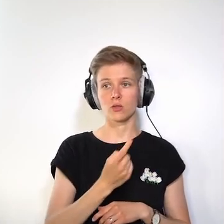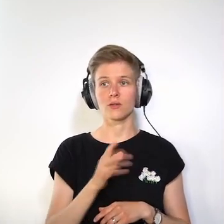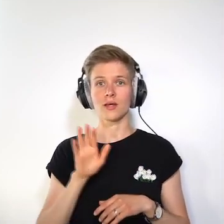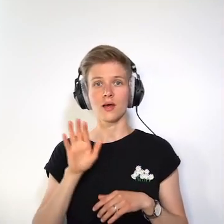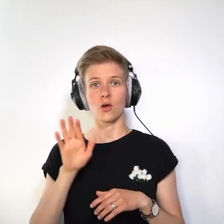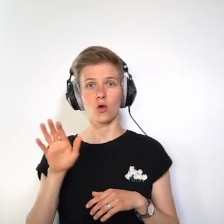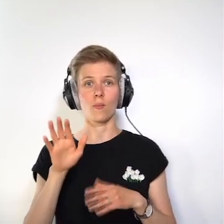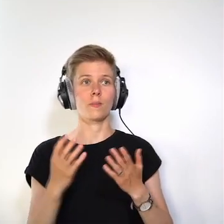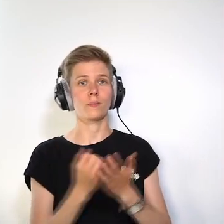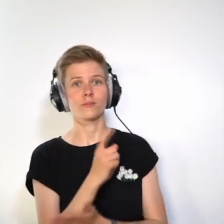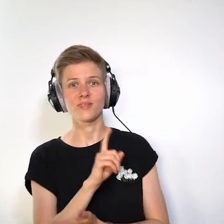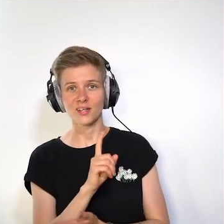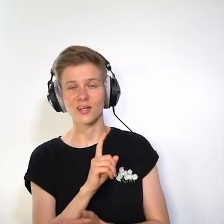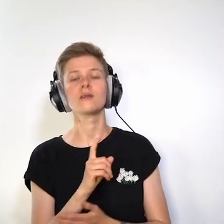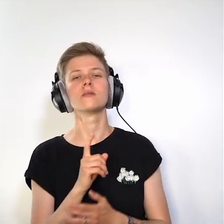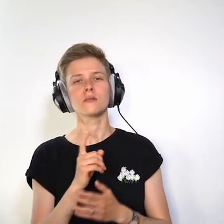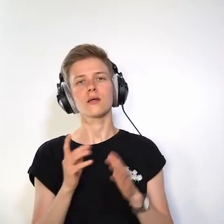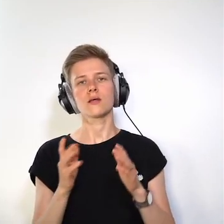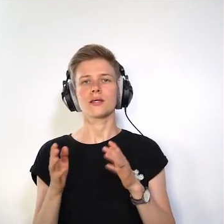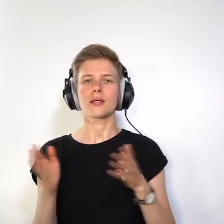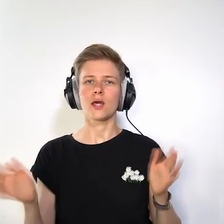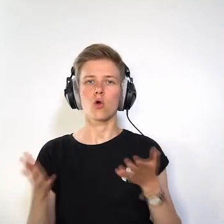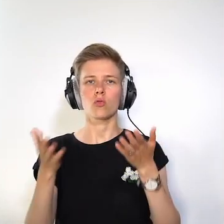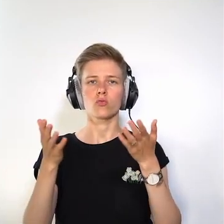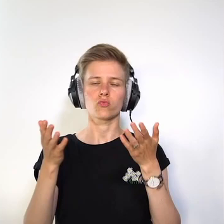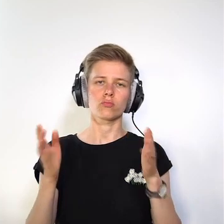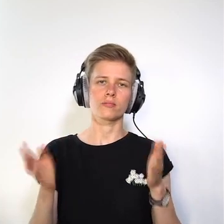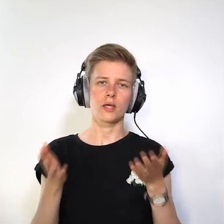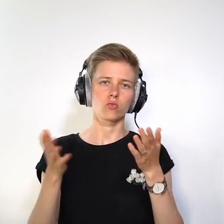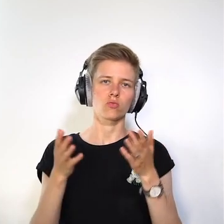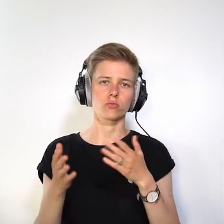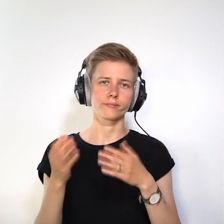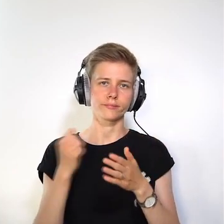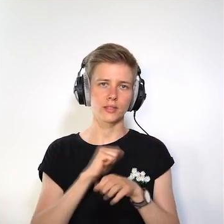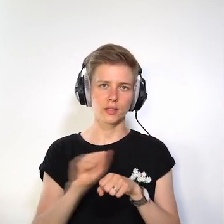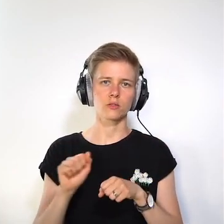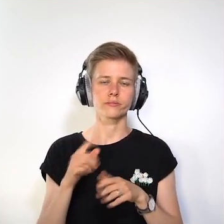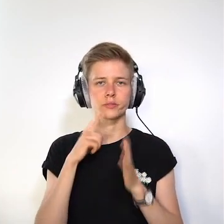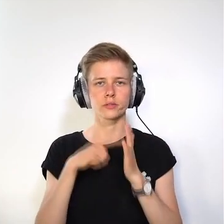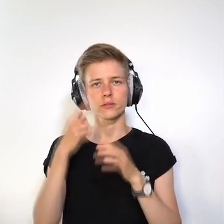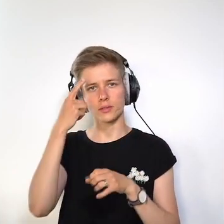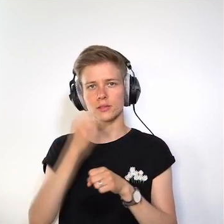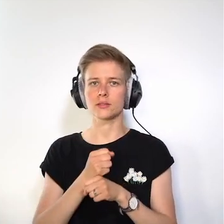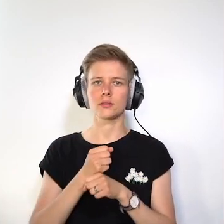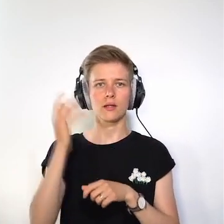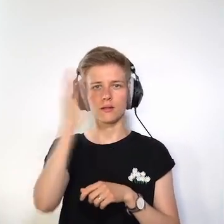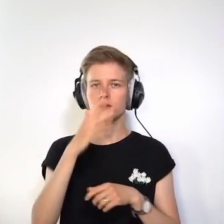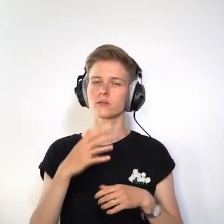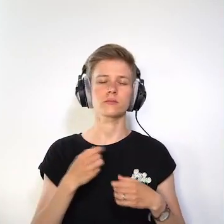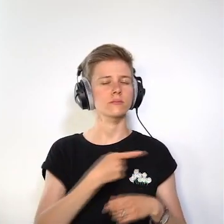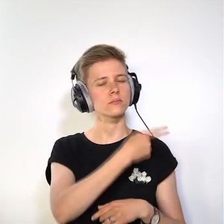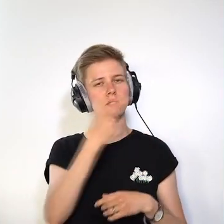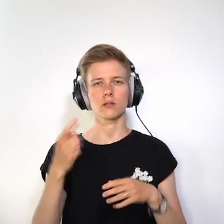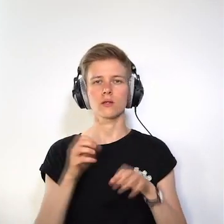on ollut pitkät ja kristillisellä ajattelulla muutenkin pitkät perinteet tässä psykoanalyyttisessä ajattelussa. Mutta Olli jatkaa vielä täydentää